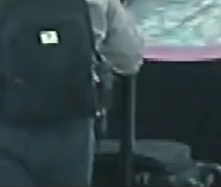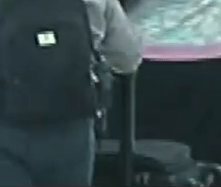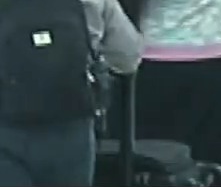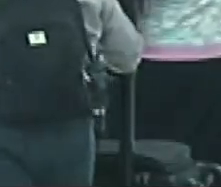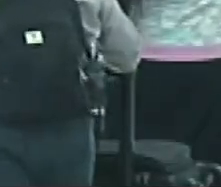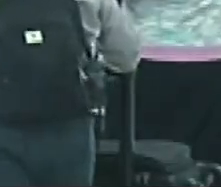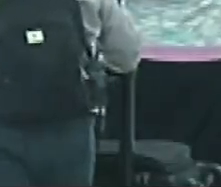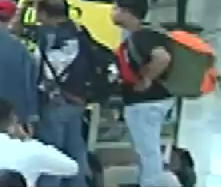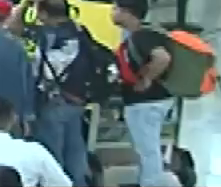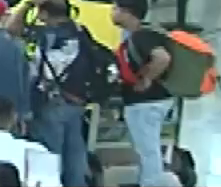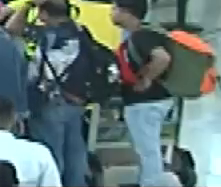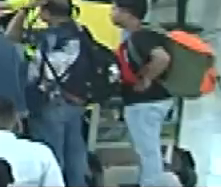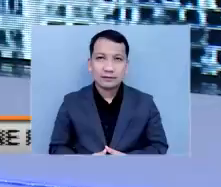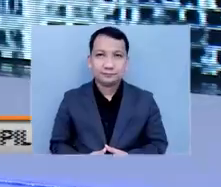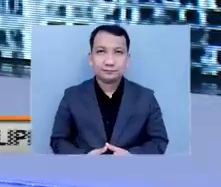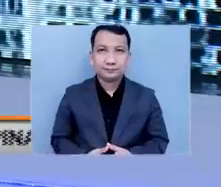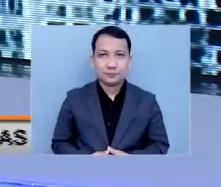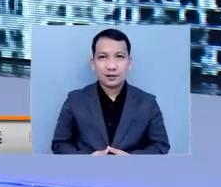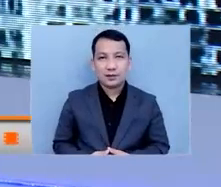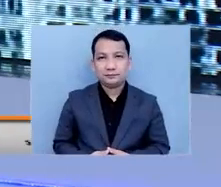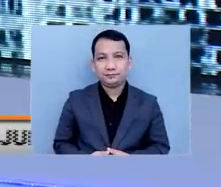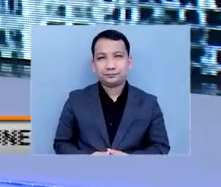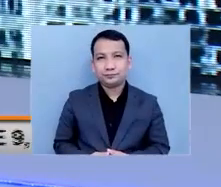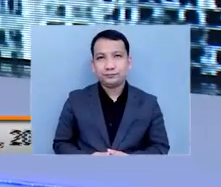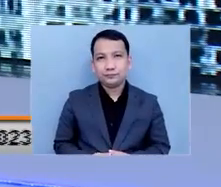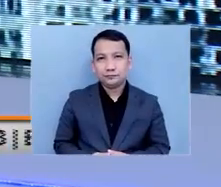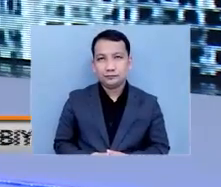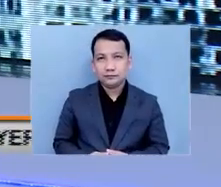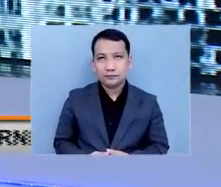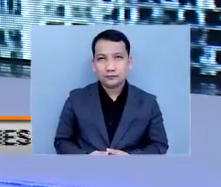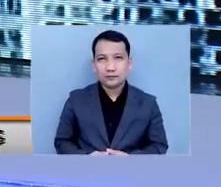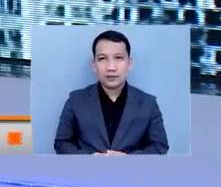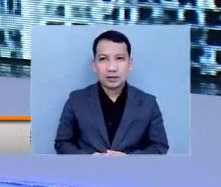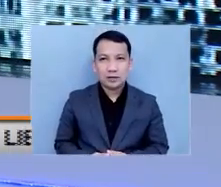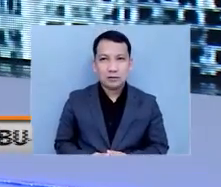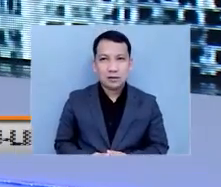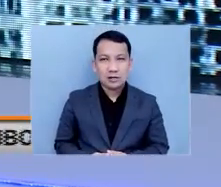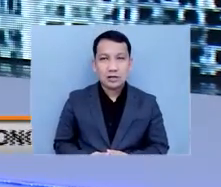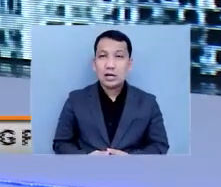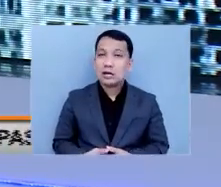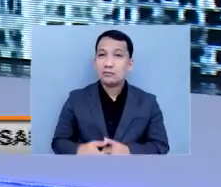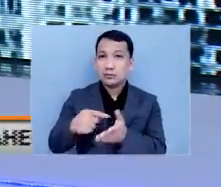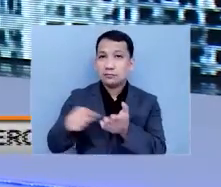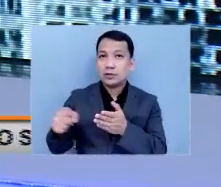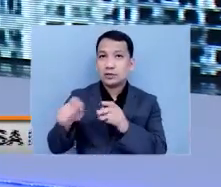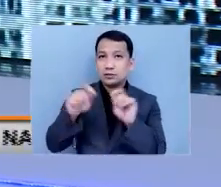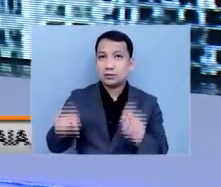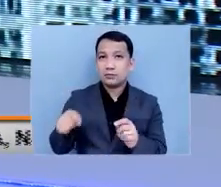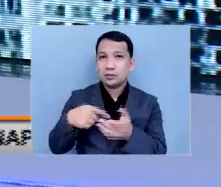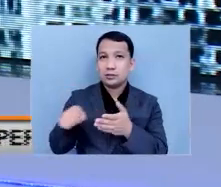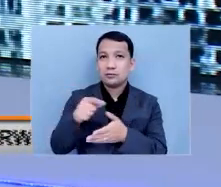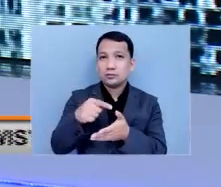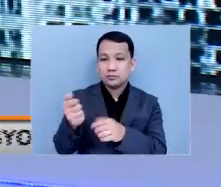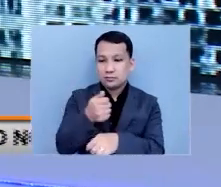frontline, Mean Los Baños, News 5. Samantala, nagbabadyang tumaas ang terminal fee na sinisingil sa mga